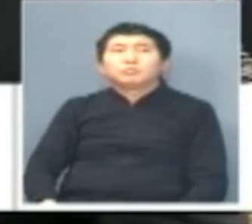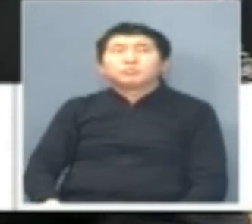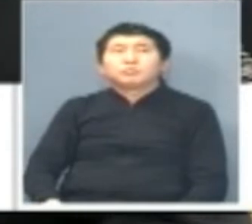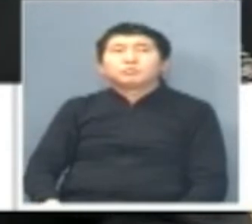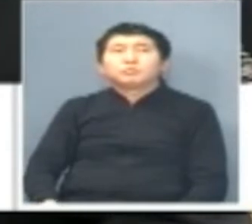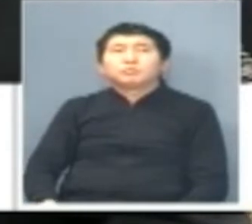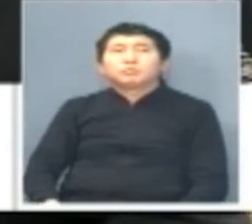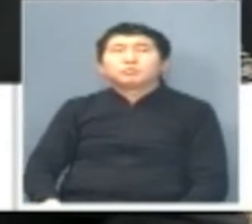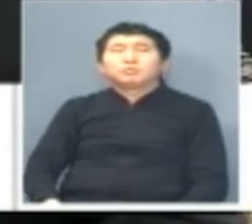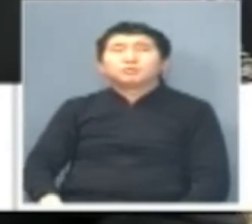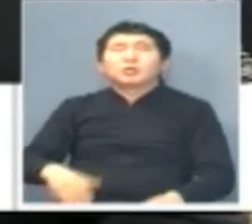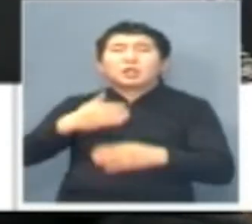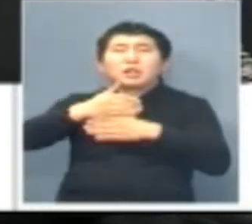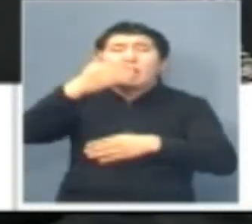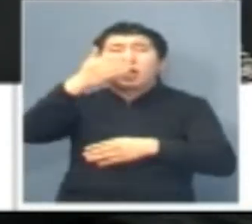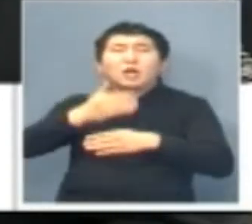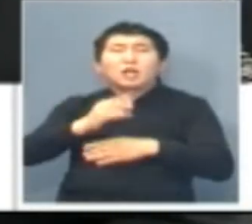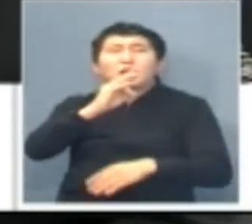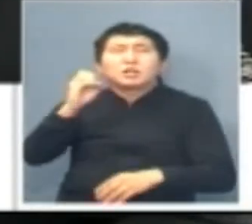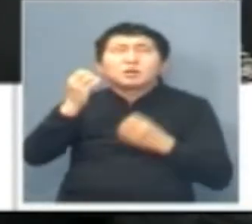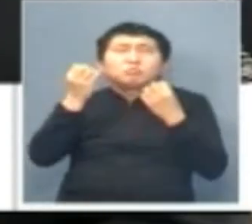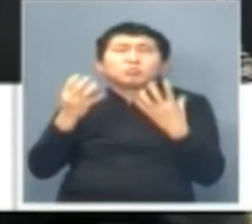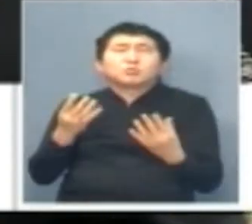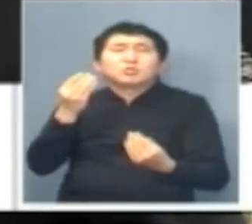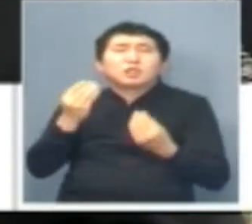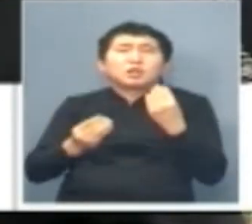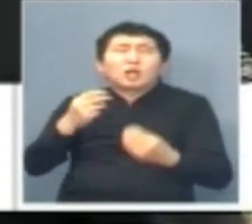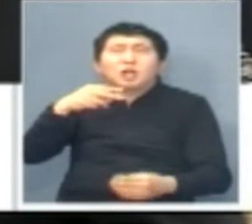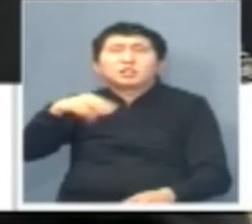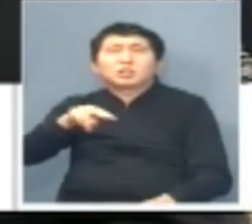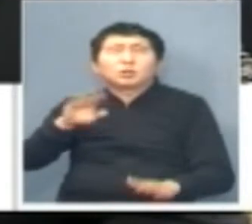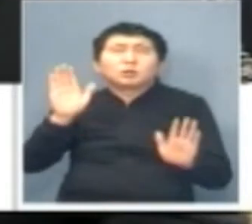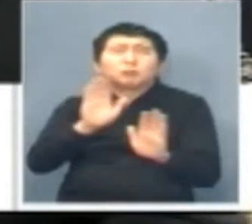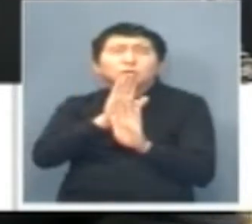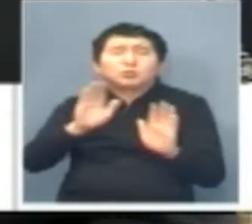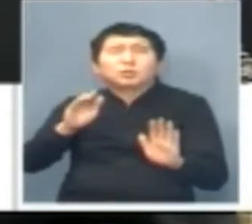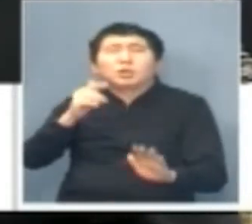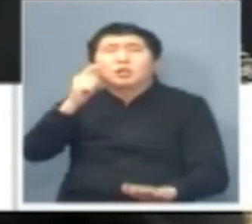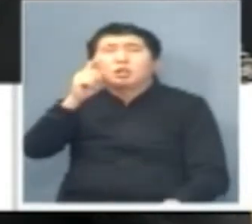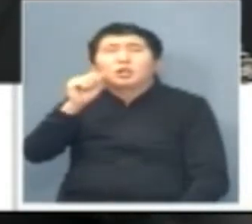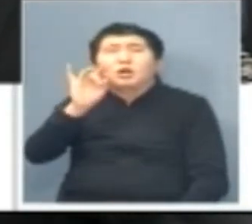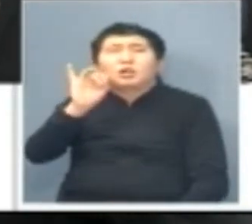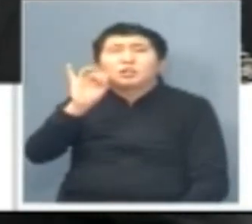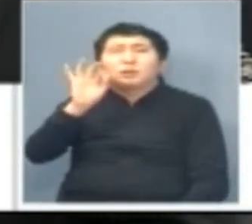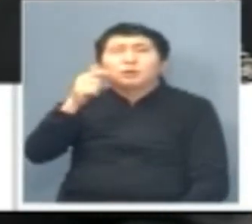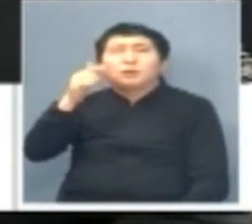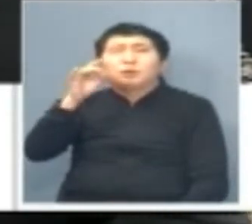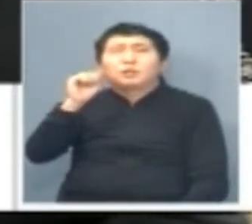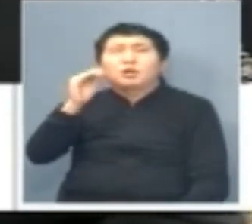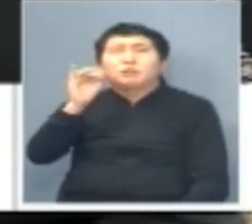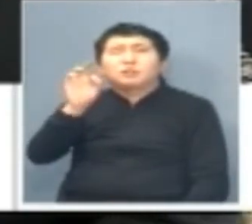театра это не просто игра актеров на сцене реография отражения действительности конфликт